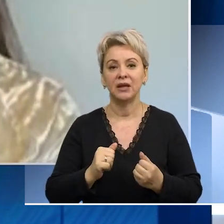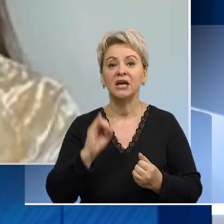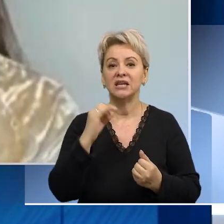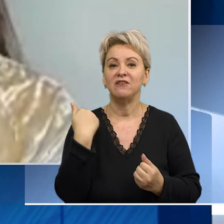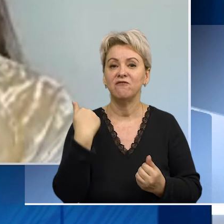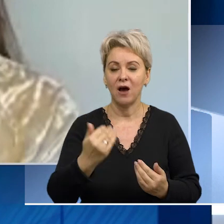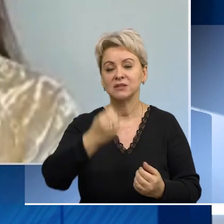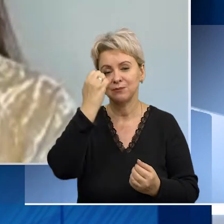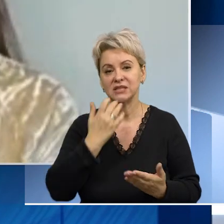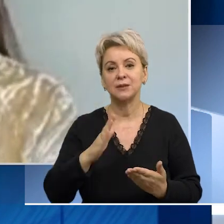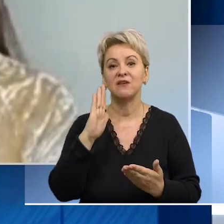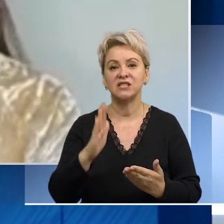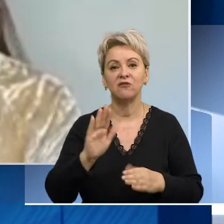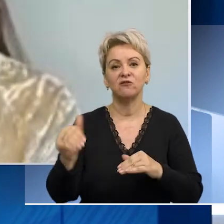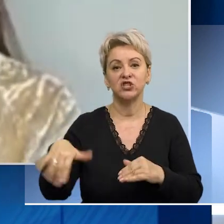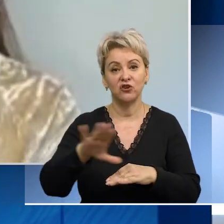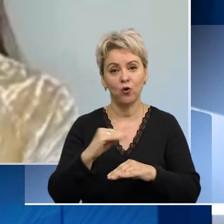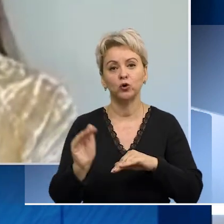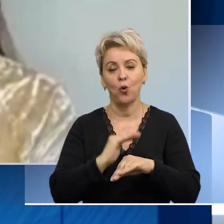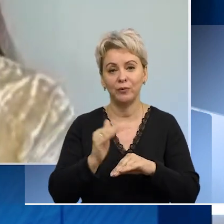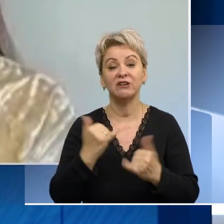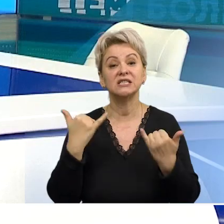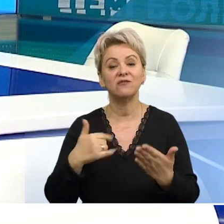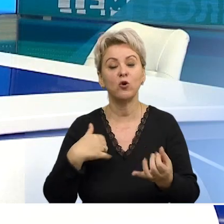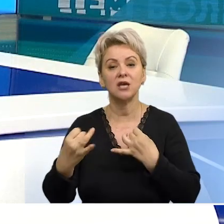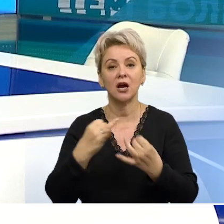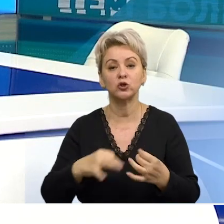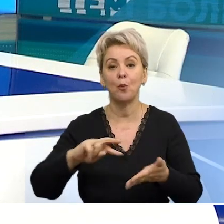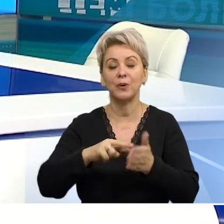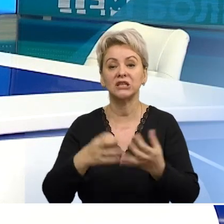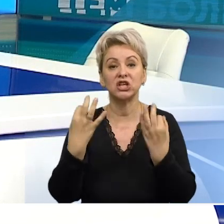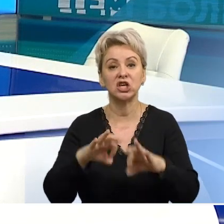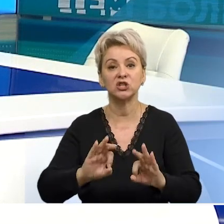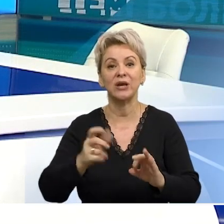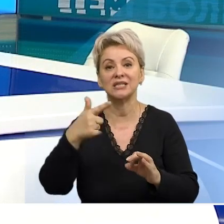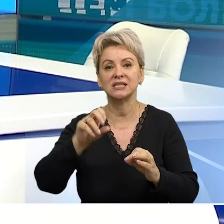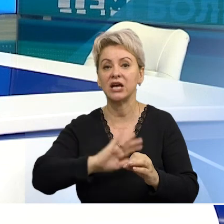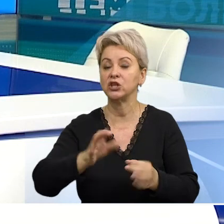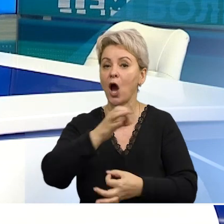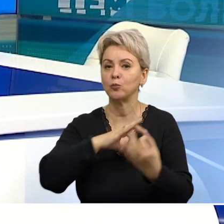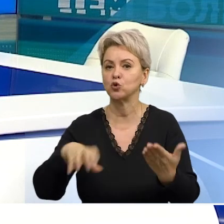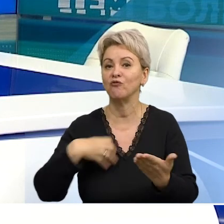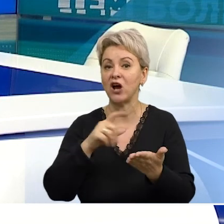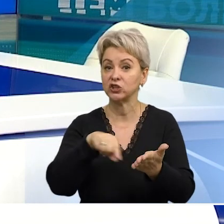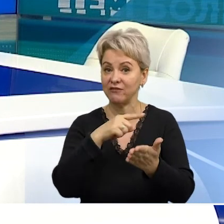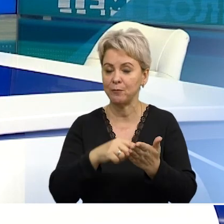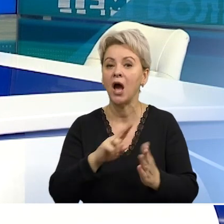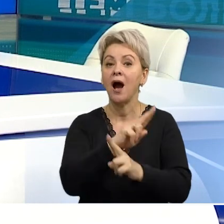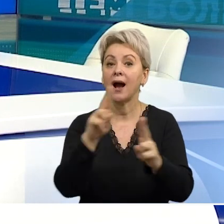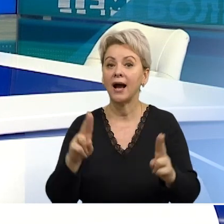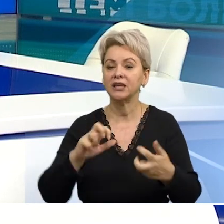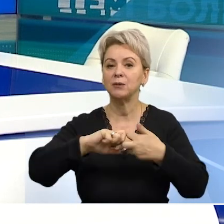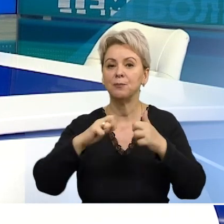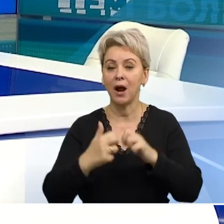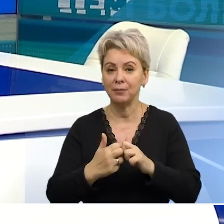связь. И вам спасибо, Всеволод. Всего доброго. Сегодня мы поговорили о проекте «Доступный инсайт», но не обсудили очень важный вопрос. С